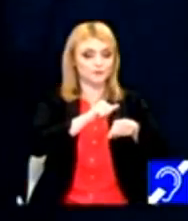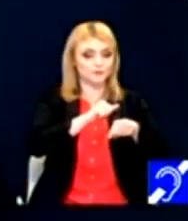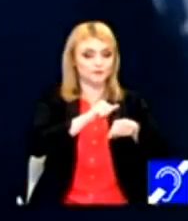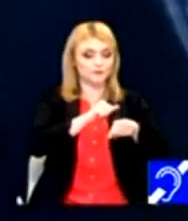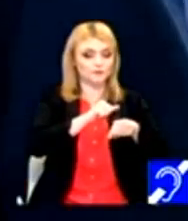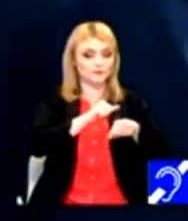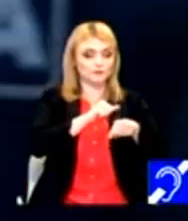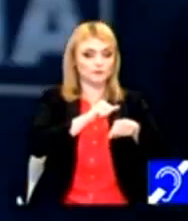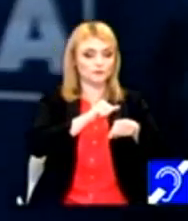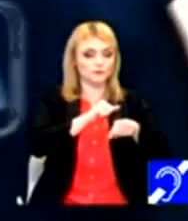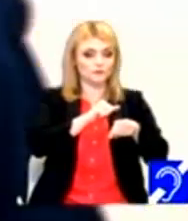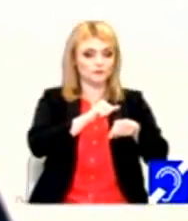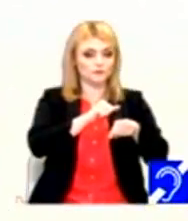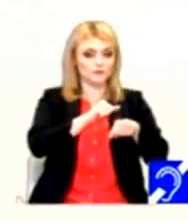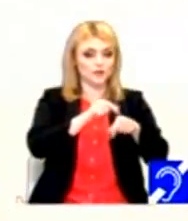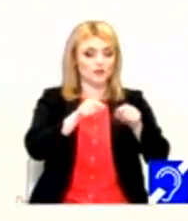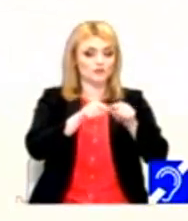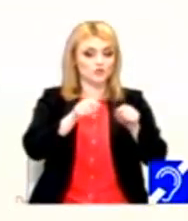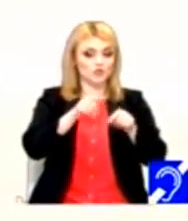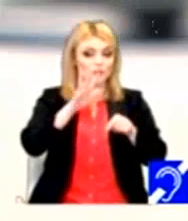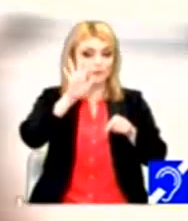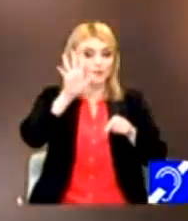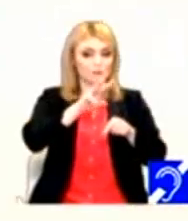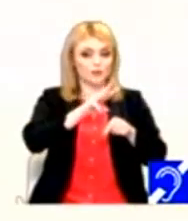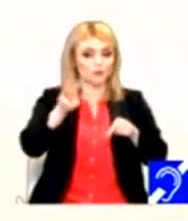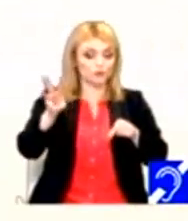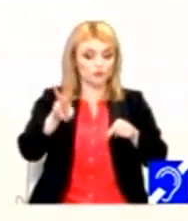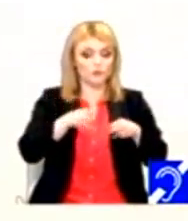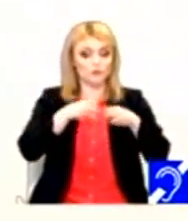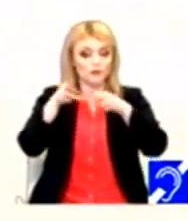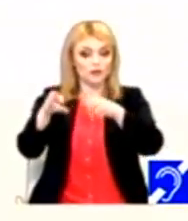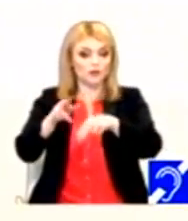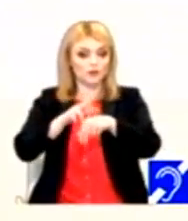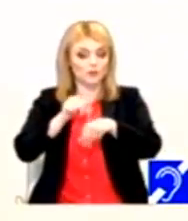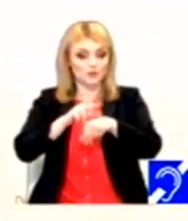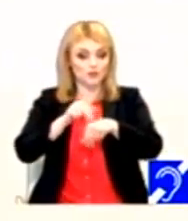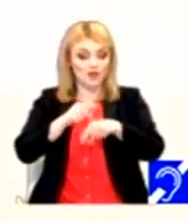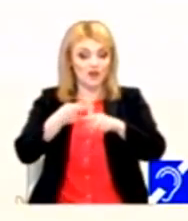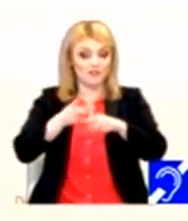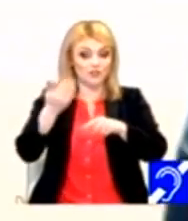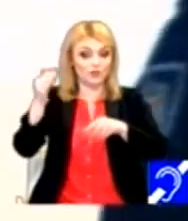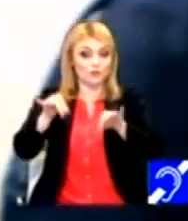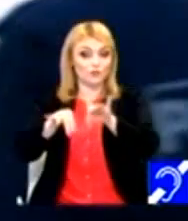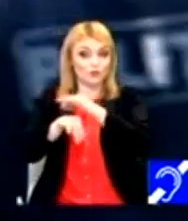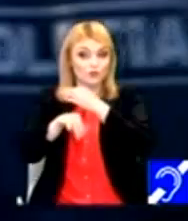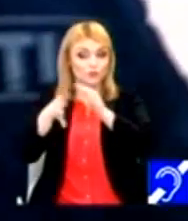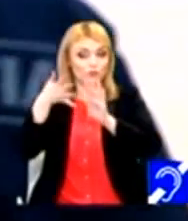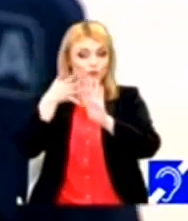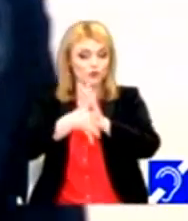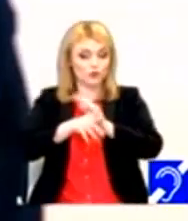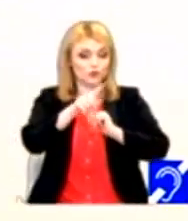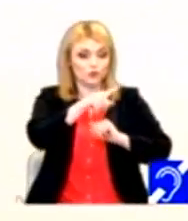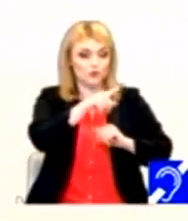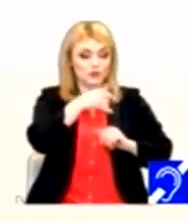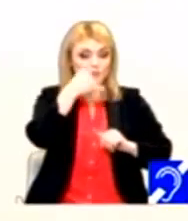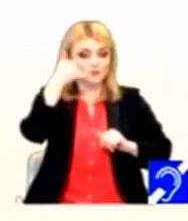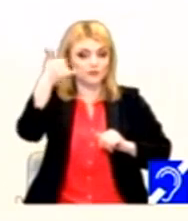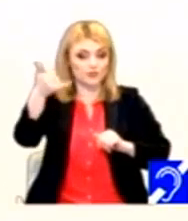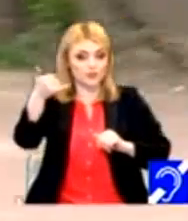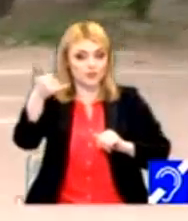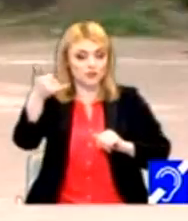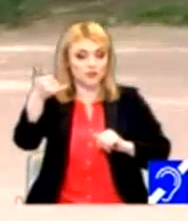Pe lângă vizierele de protecție, voluntarii de la viziere.md au început să producă și boxe pentru intubare, care se așează